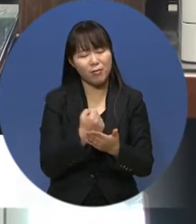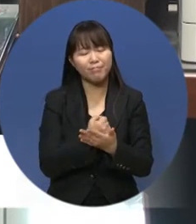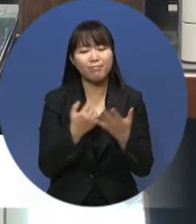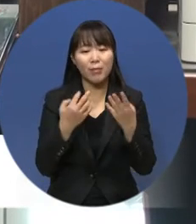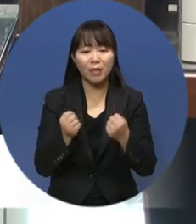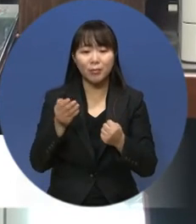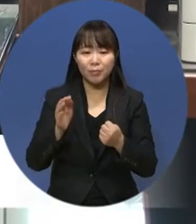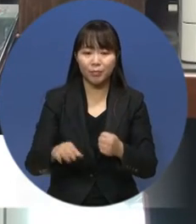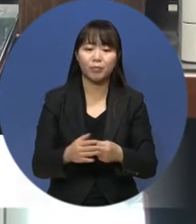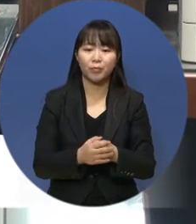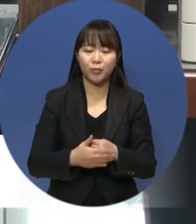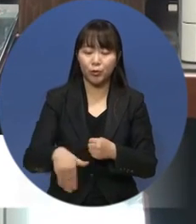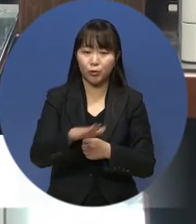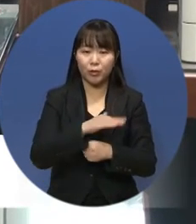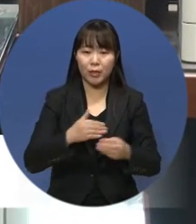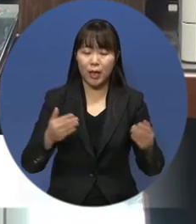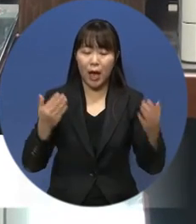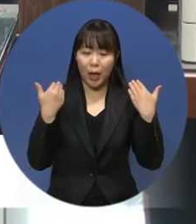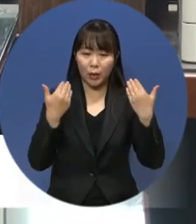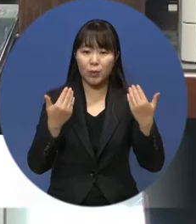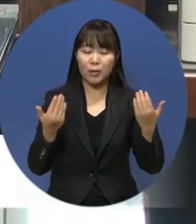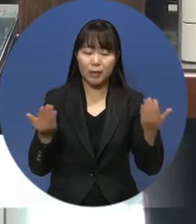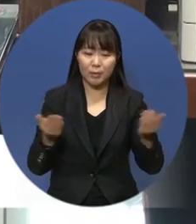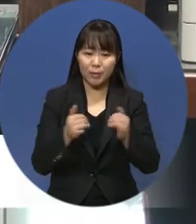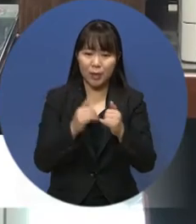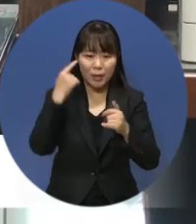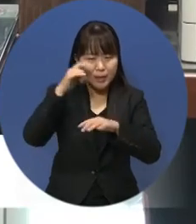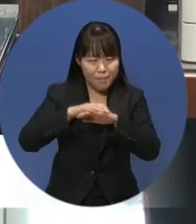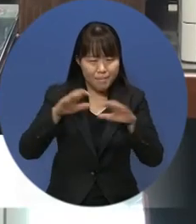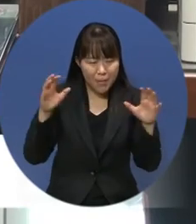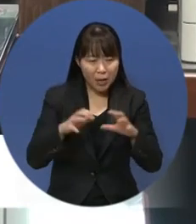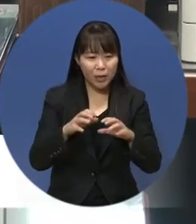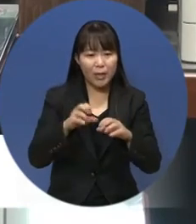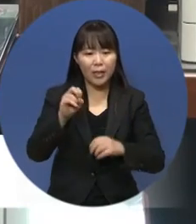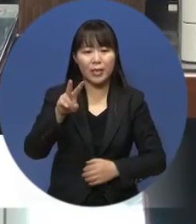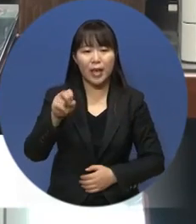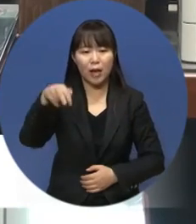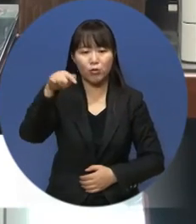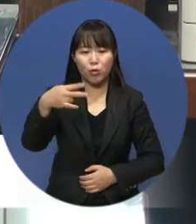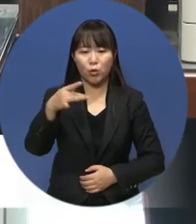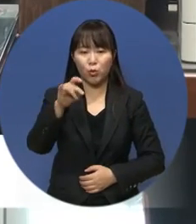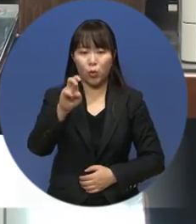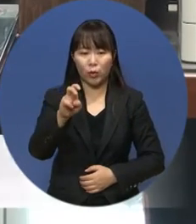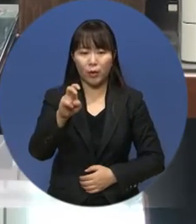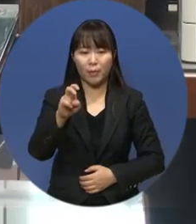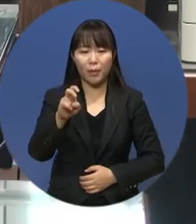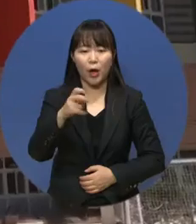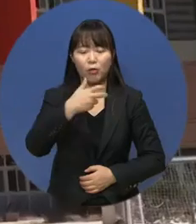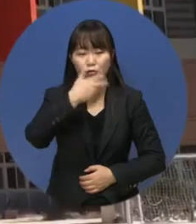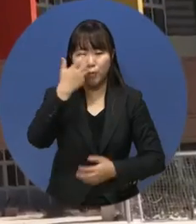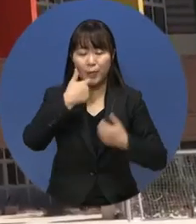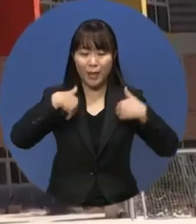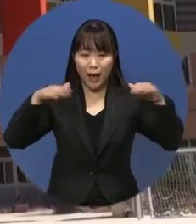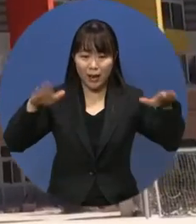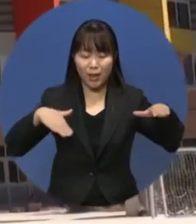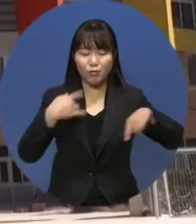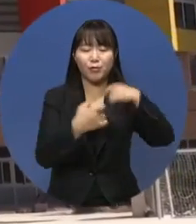우리 주 직원들이 지름 와서 양주 도담 꿈 나에게 나를 운영을 했었습니다